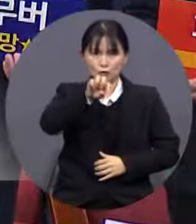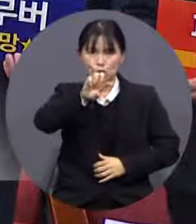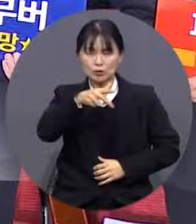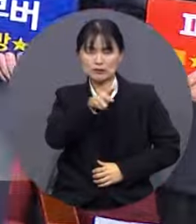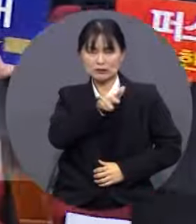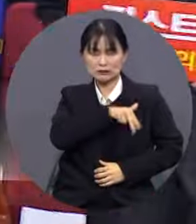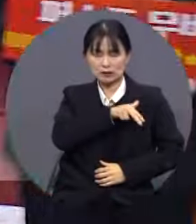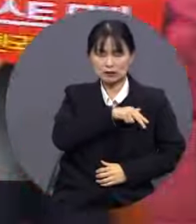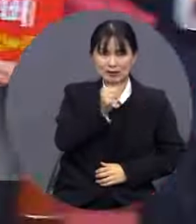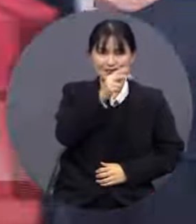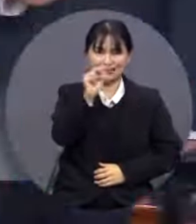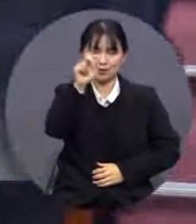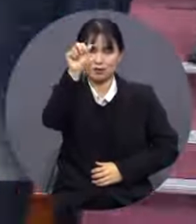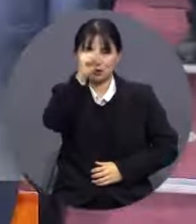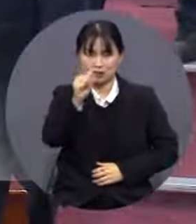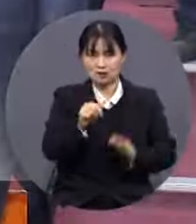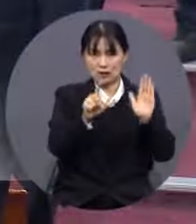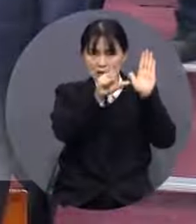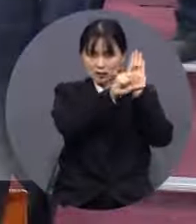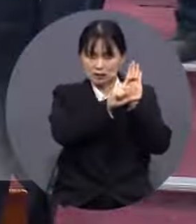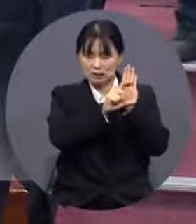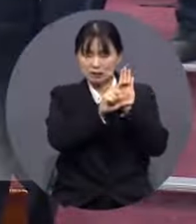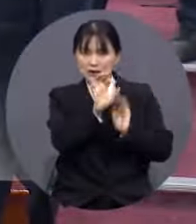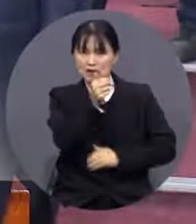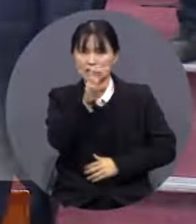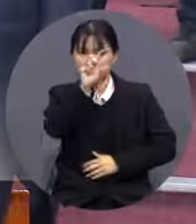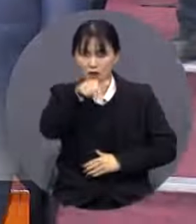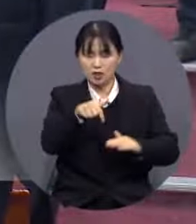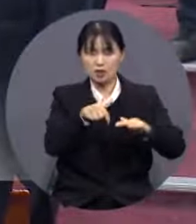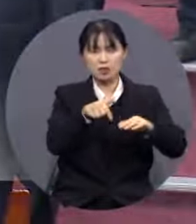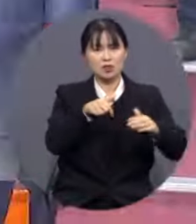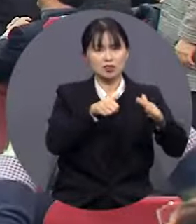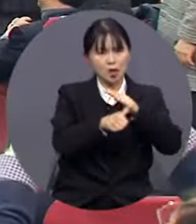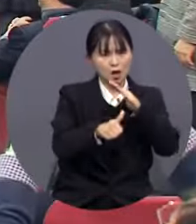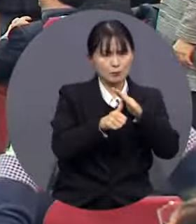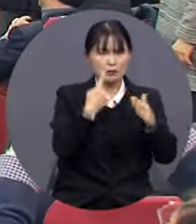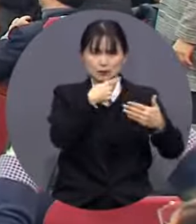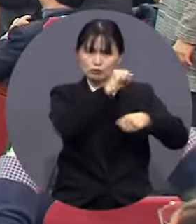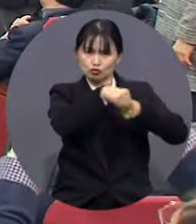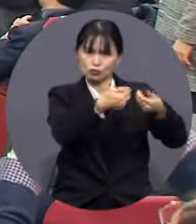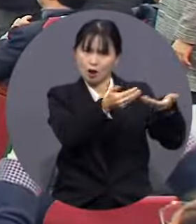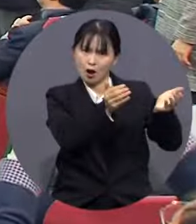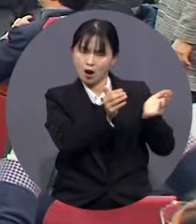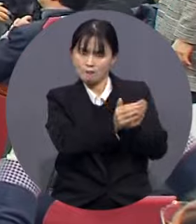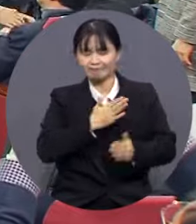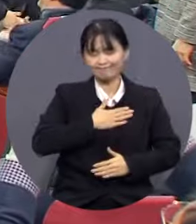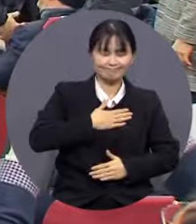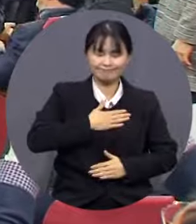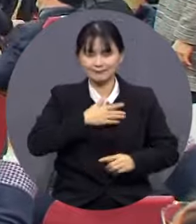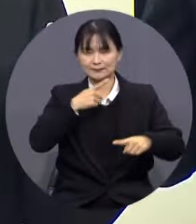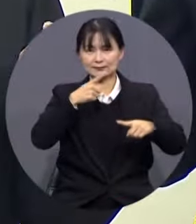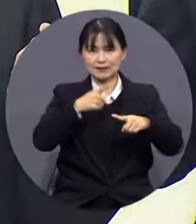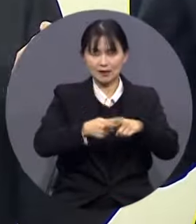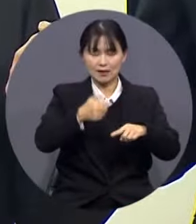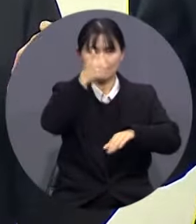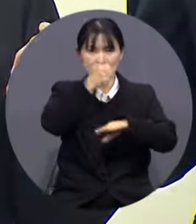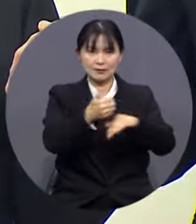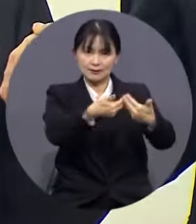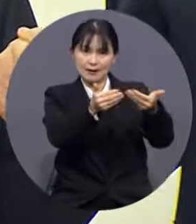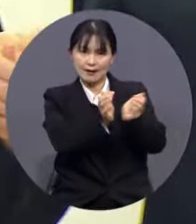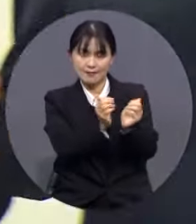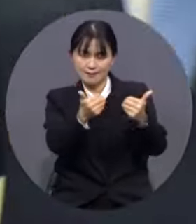통해 이낙연 전 대표가 민주당에서 꽃길만 걸어오다 당을 향해 비수를 꽂았다고